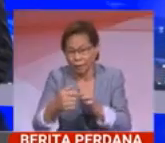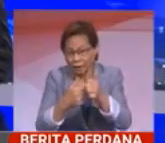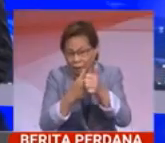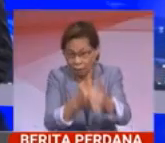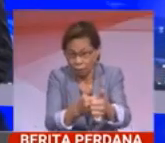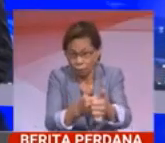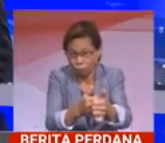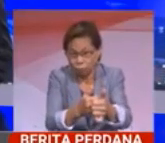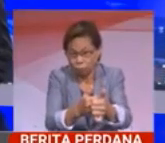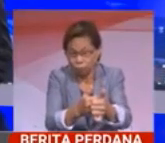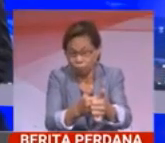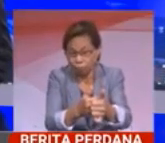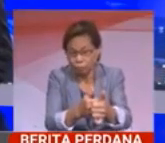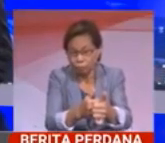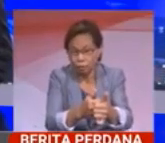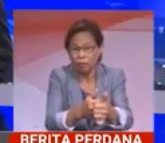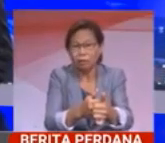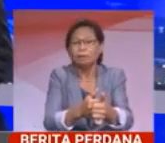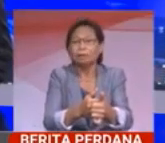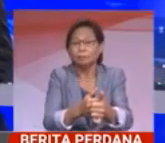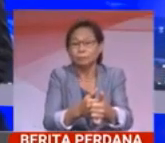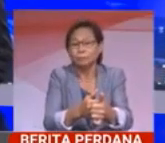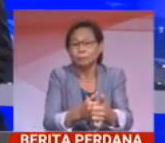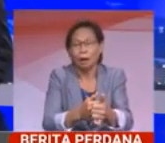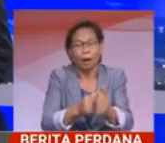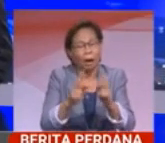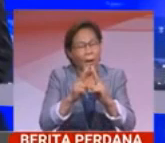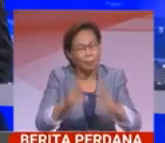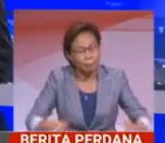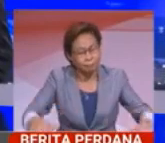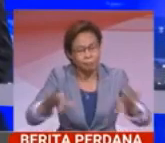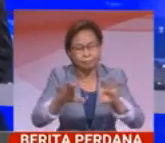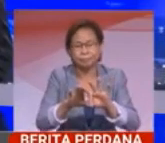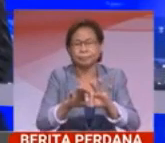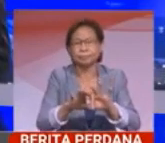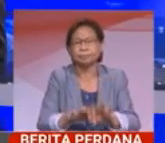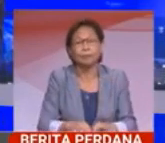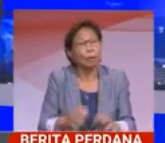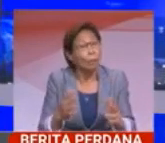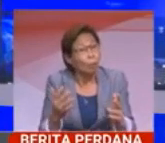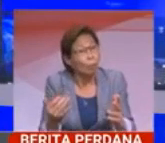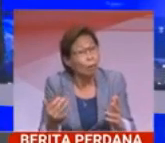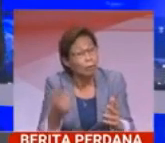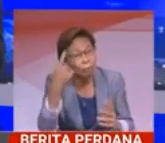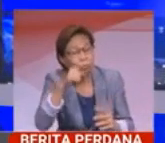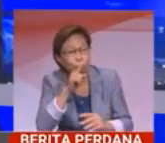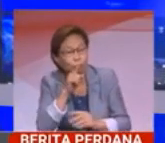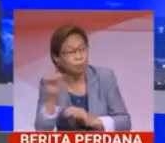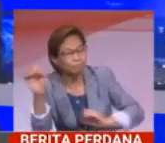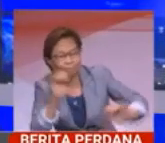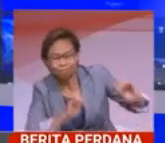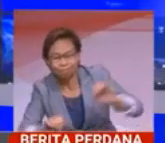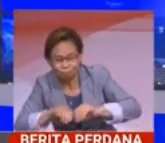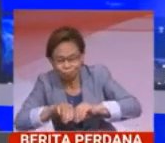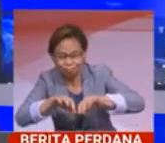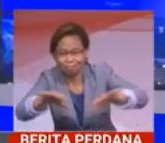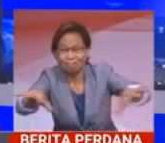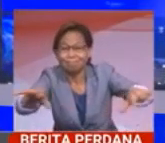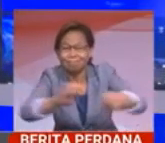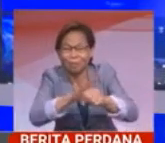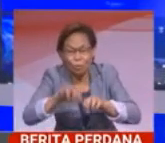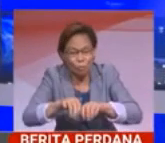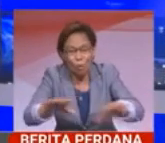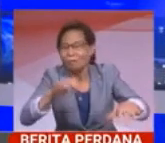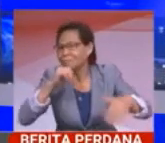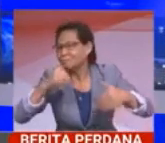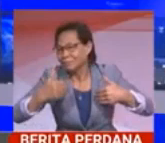shop yang telah dikeluarkan oleh kerajaan amatlah penting ini bagi memastikan cadel penularan jangkitan